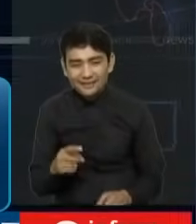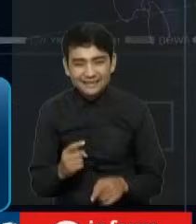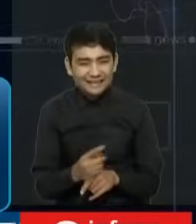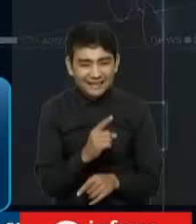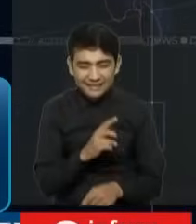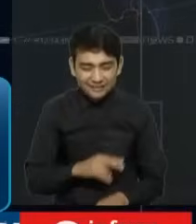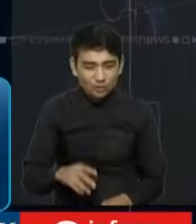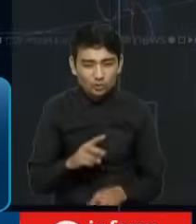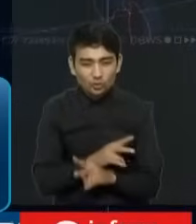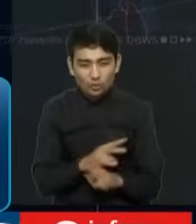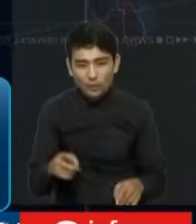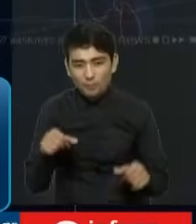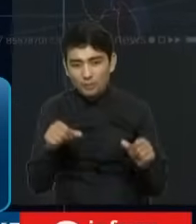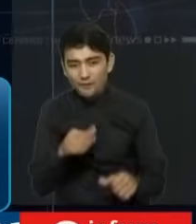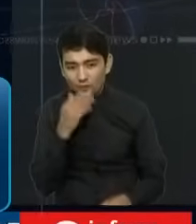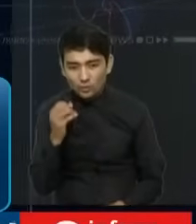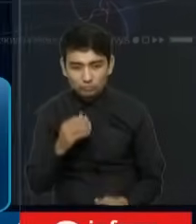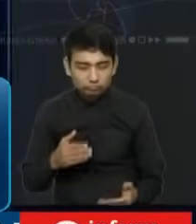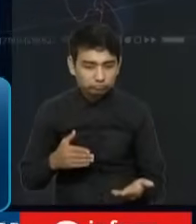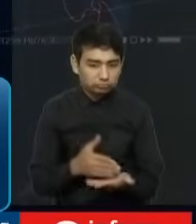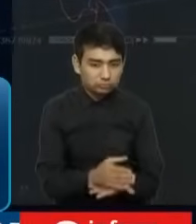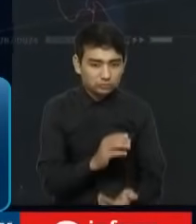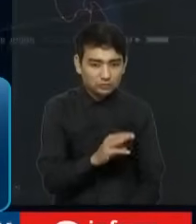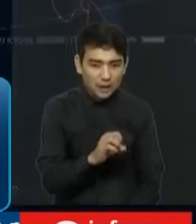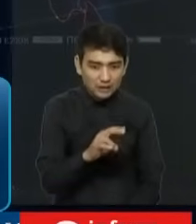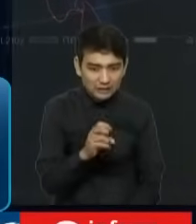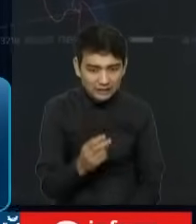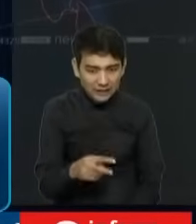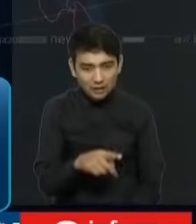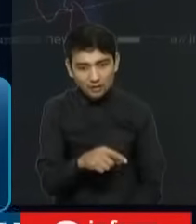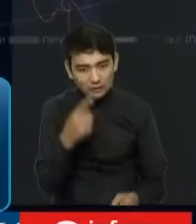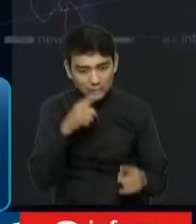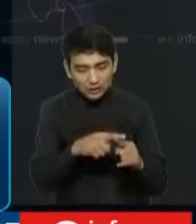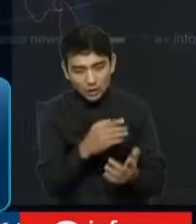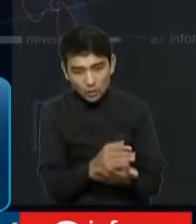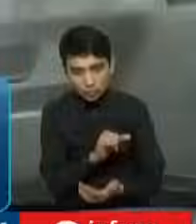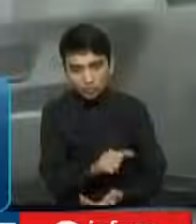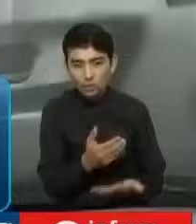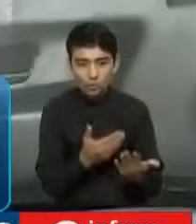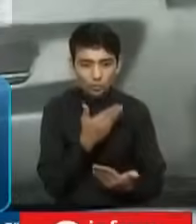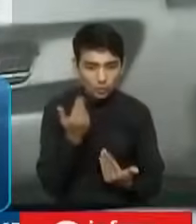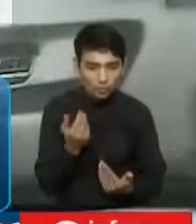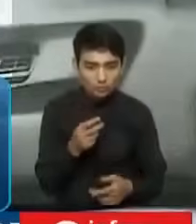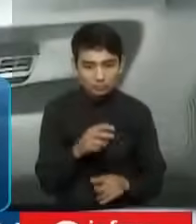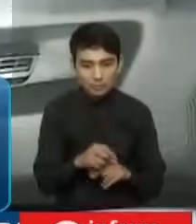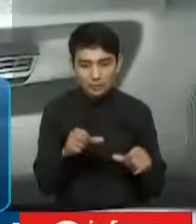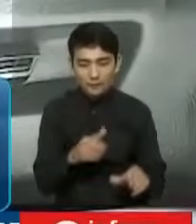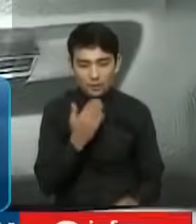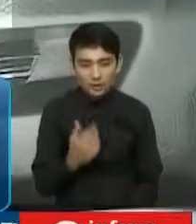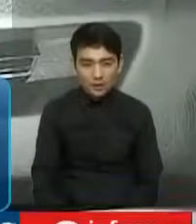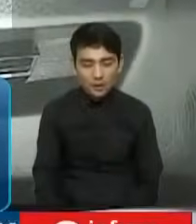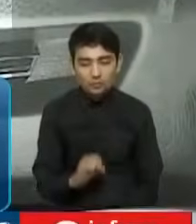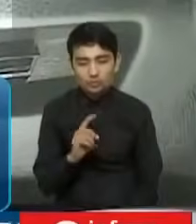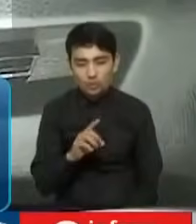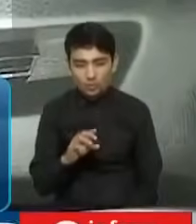инспектор не имеет права пойти на станцию и посмотреть, оборудована ли она каким-то оборудованием. Чтобы убедиться в том, что в